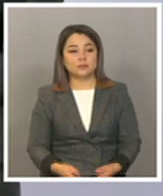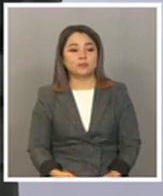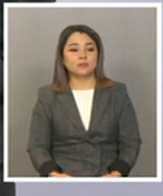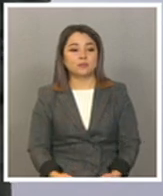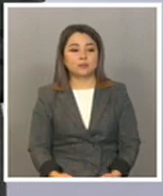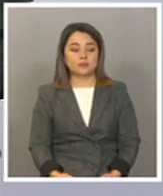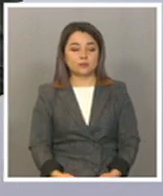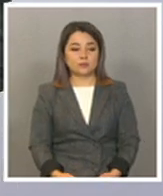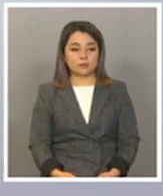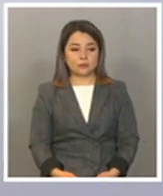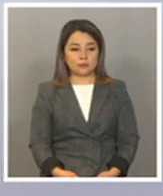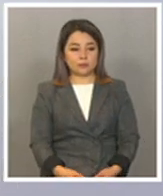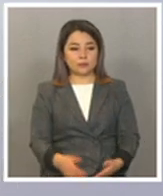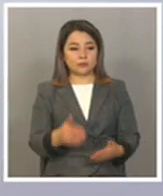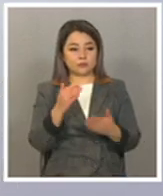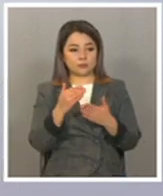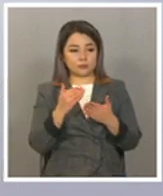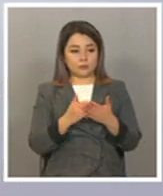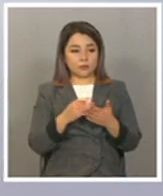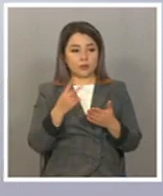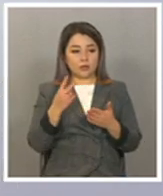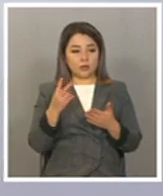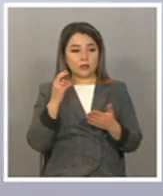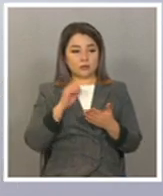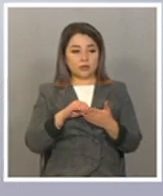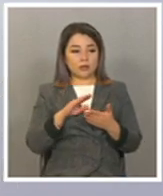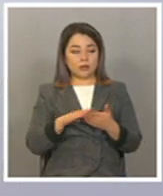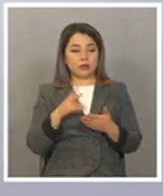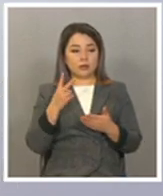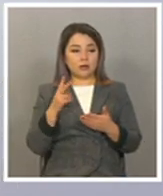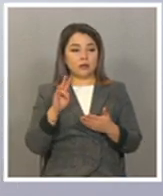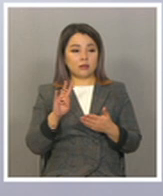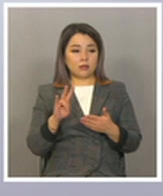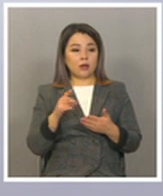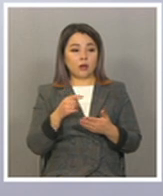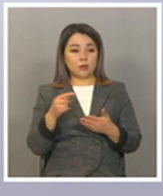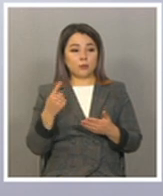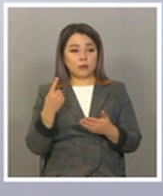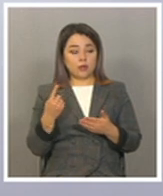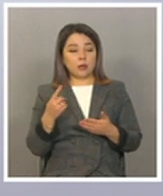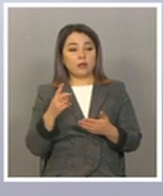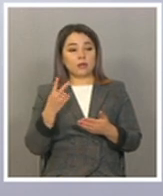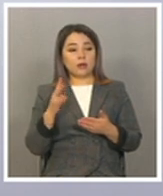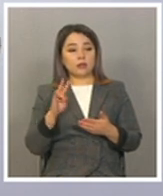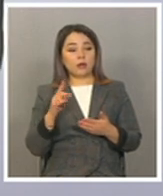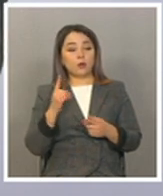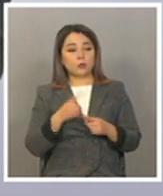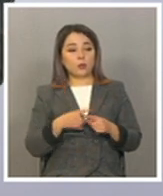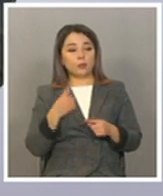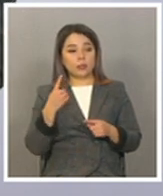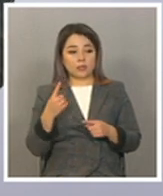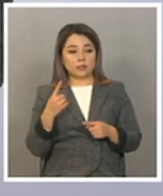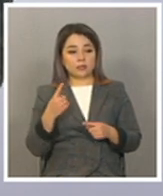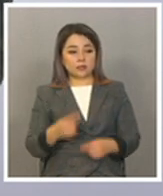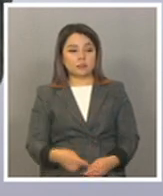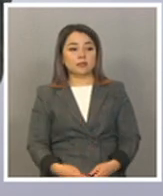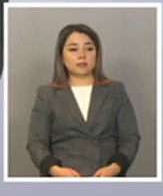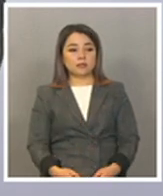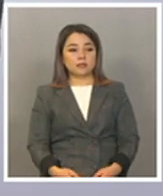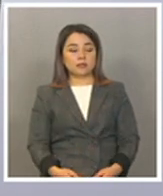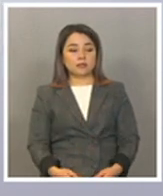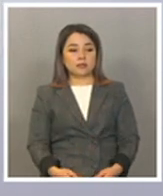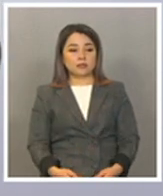Шешуі. Тізбектес 2 тақ сан ол 2-н азайту 1 және 2-н қосу 1. Ал